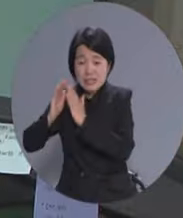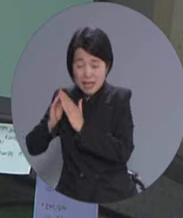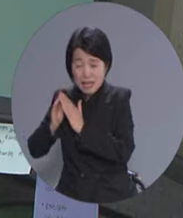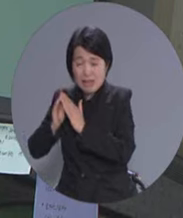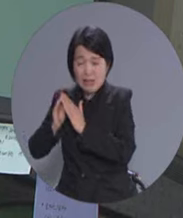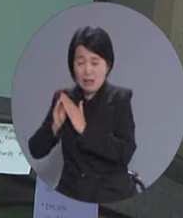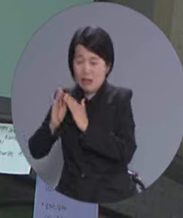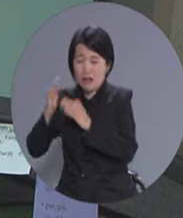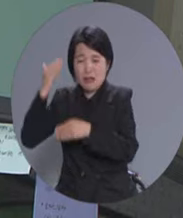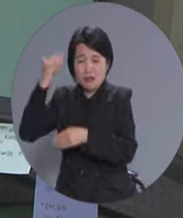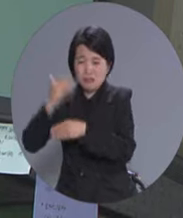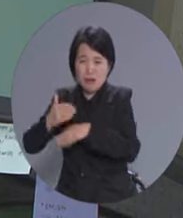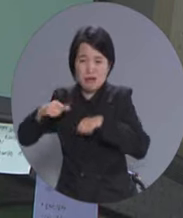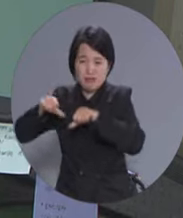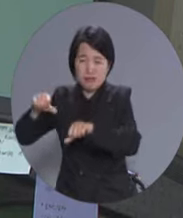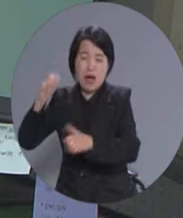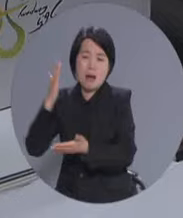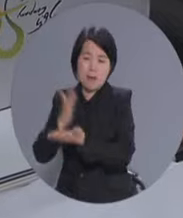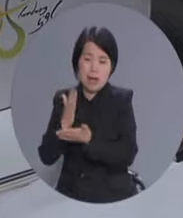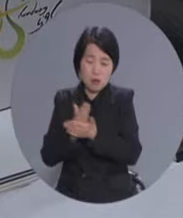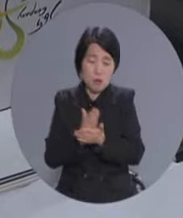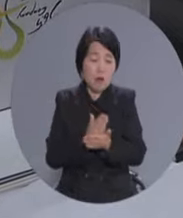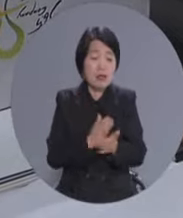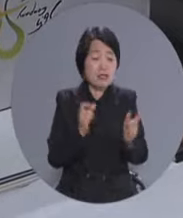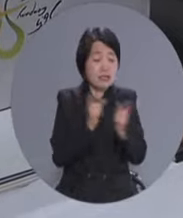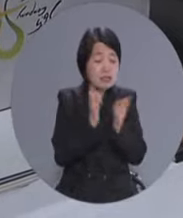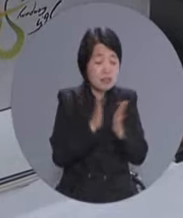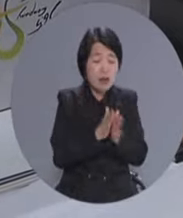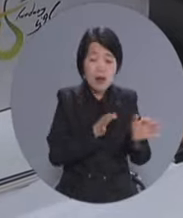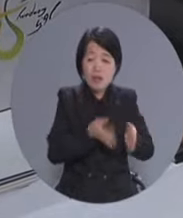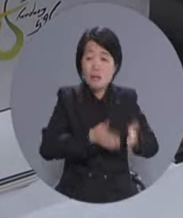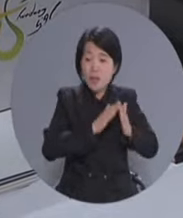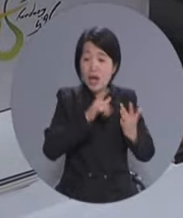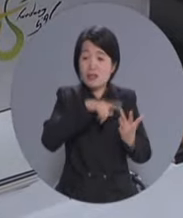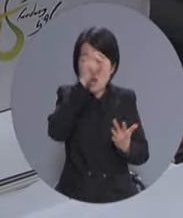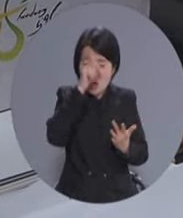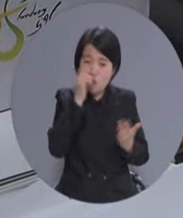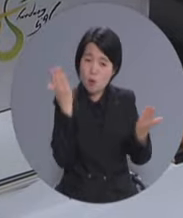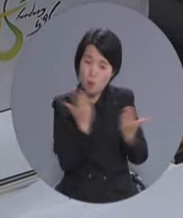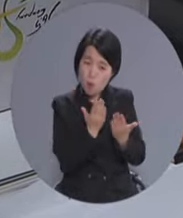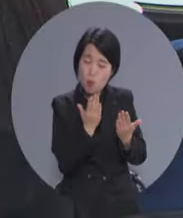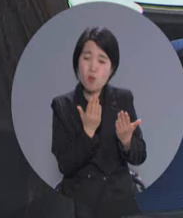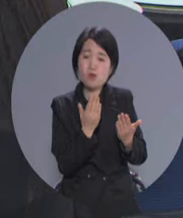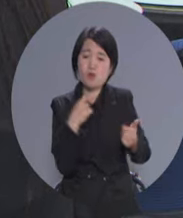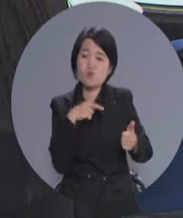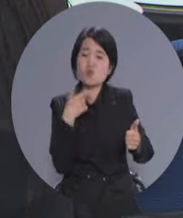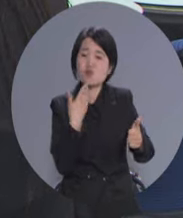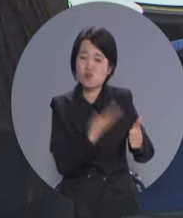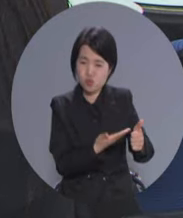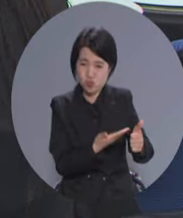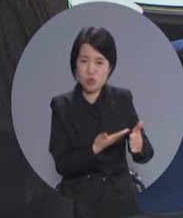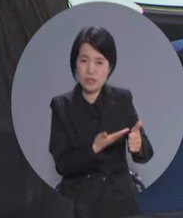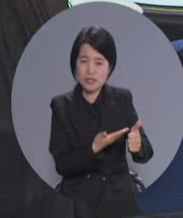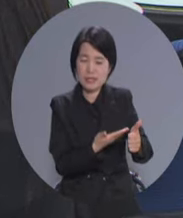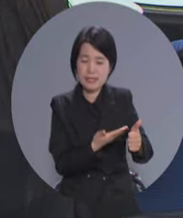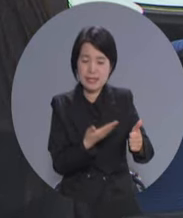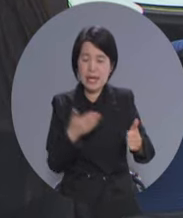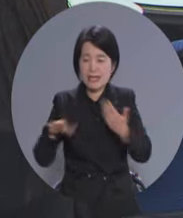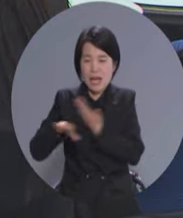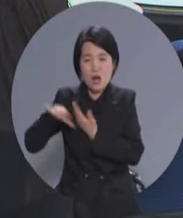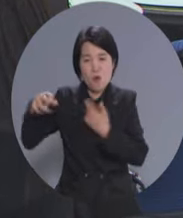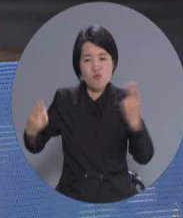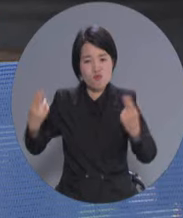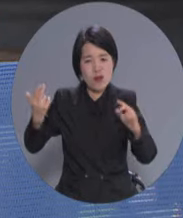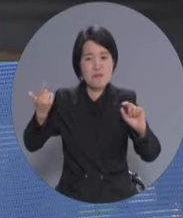있는 과 달리 청년들이 직접 상권을 선택하고 맞추면 컨설팅을 지원한다는 점에 차별성을 두고